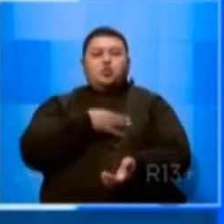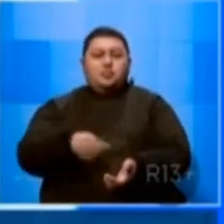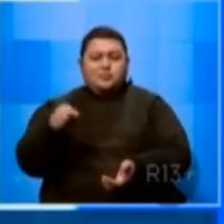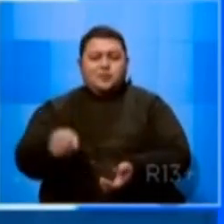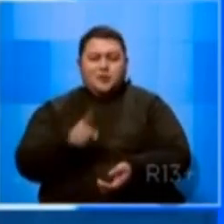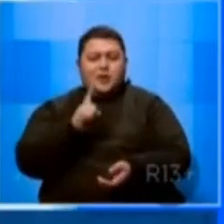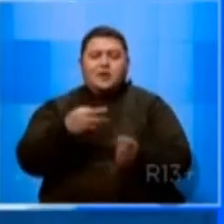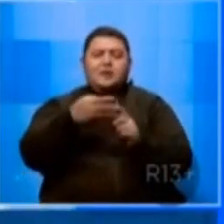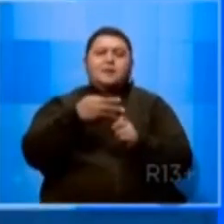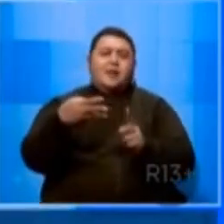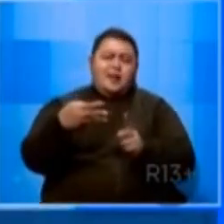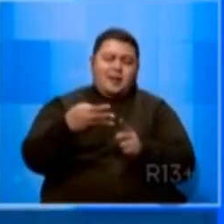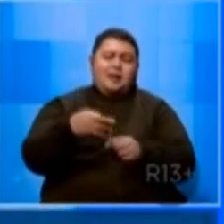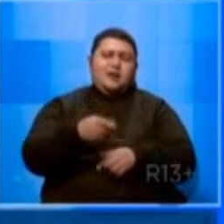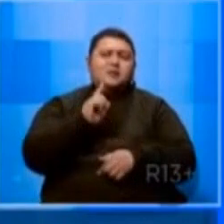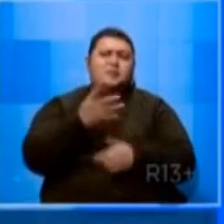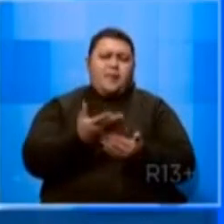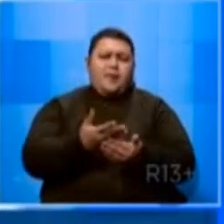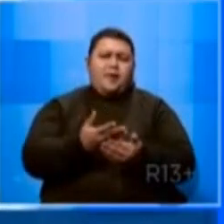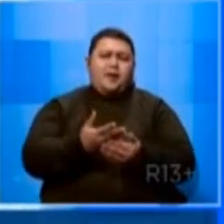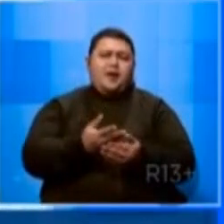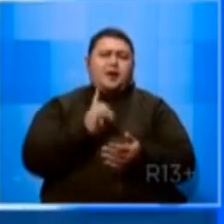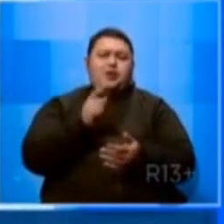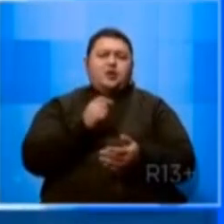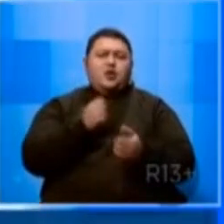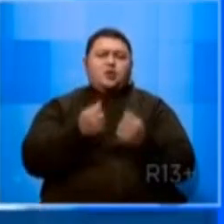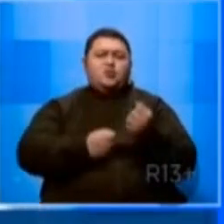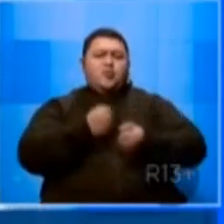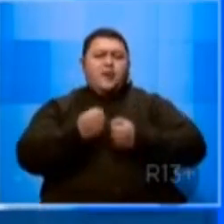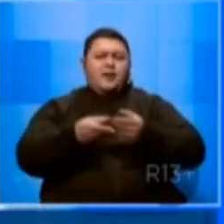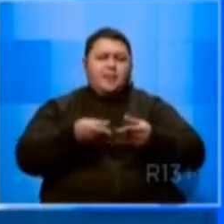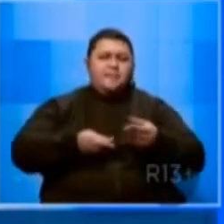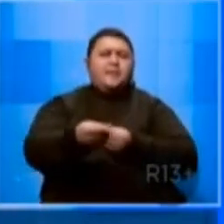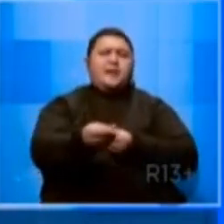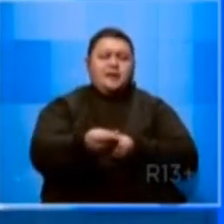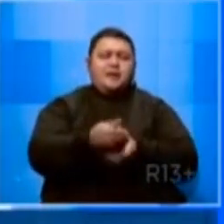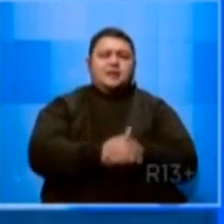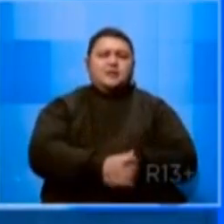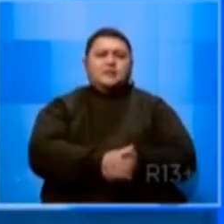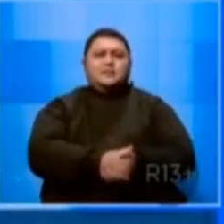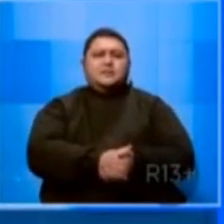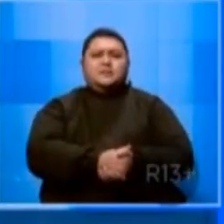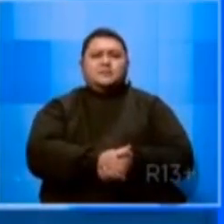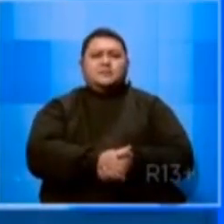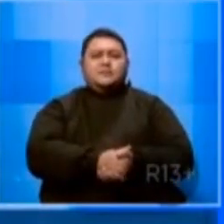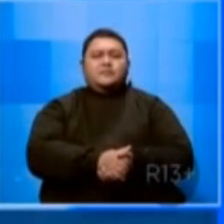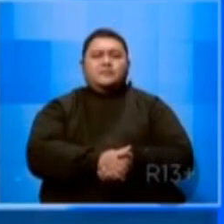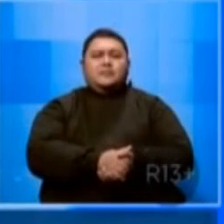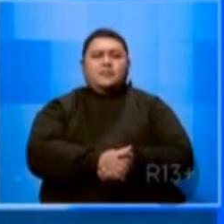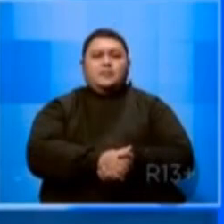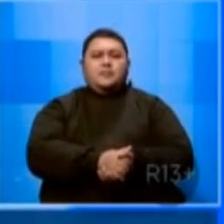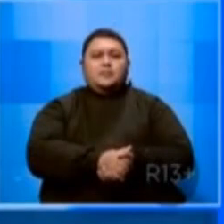ganda apa Ketika nanti ada upaya hukum banding ini karena hakim pengadilan tinggi